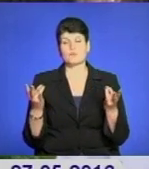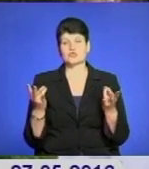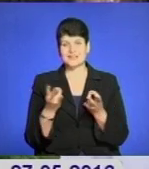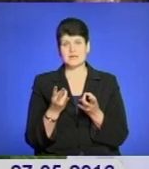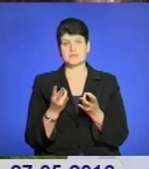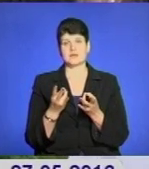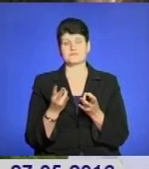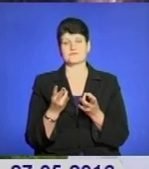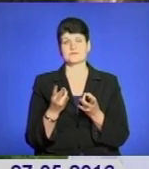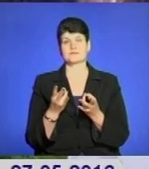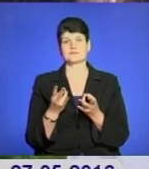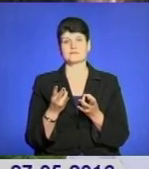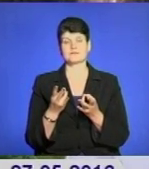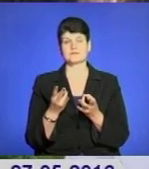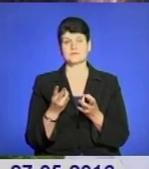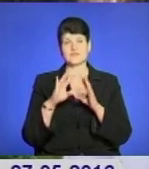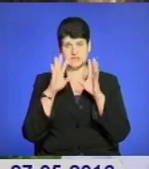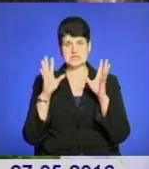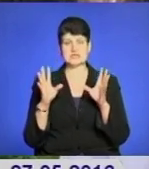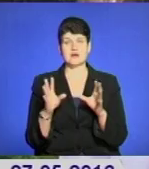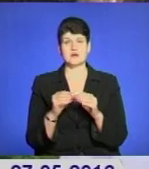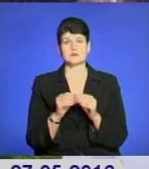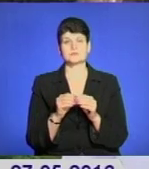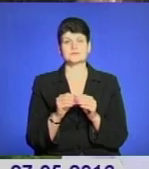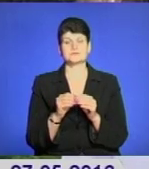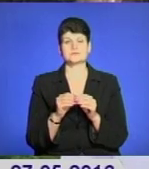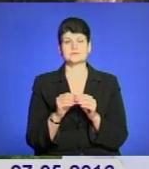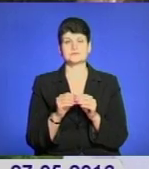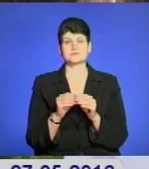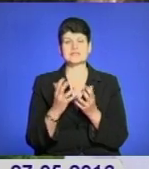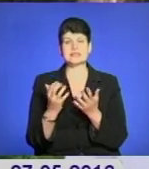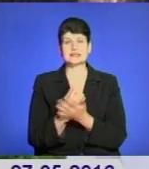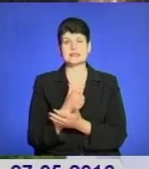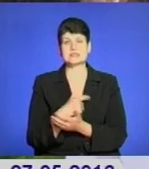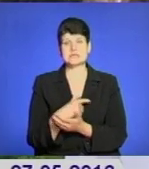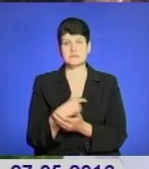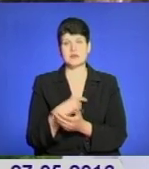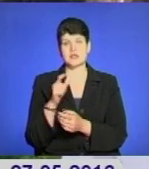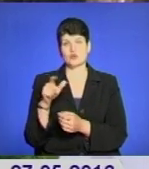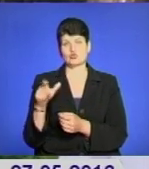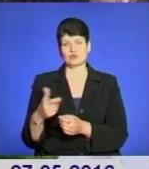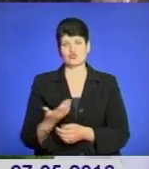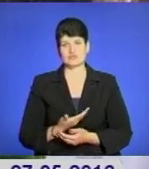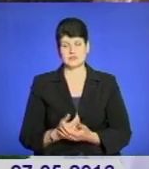і в загальному віднайти себе як людину в житті.